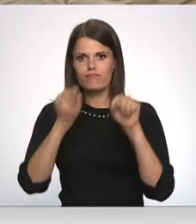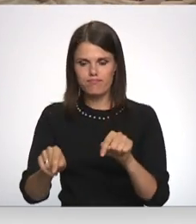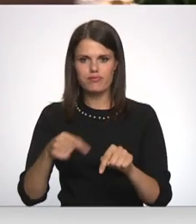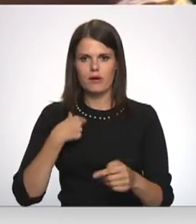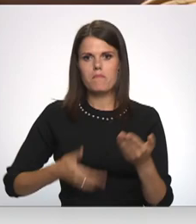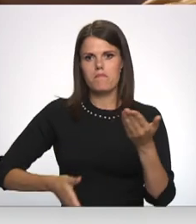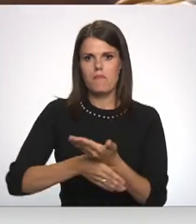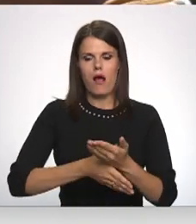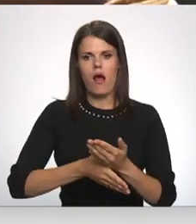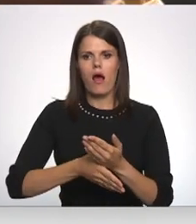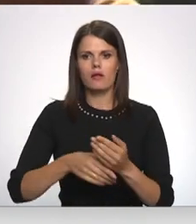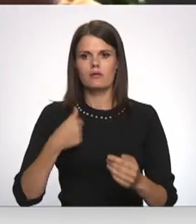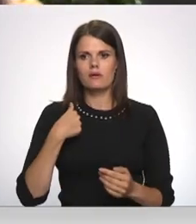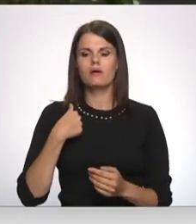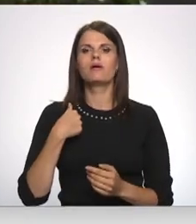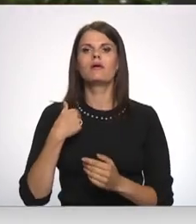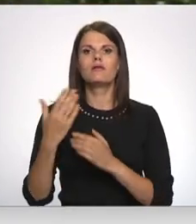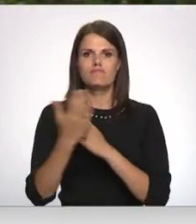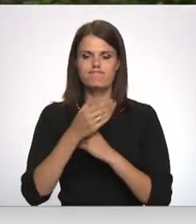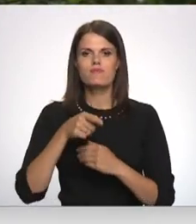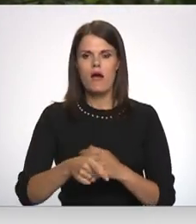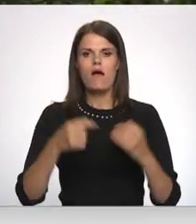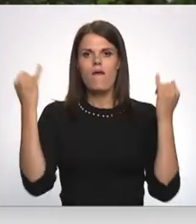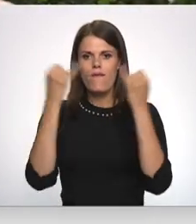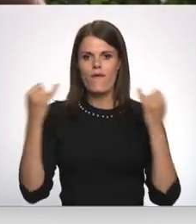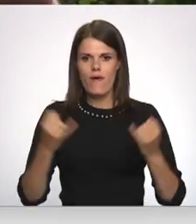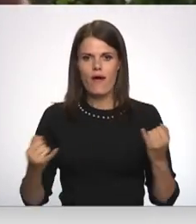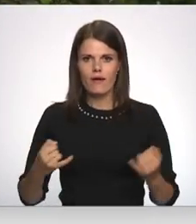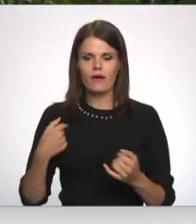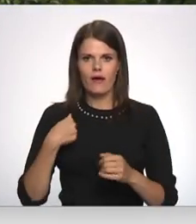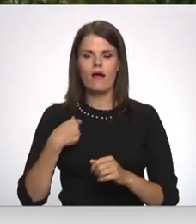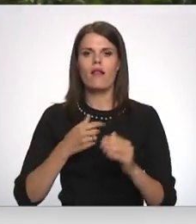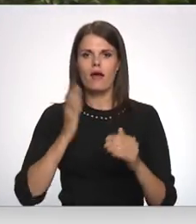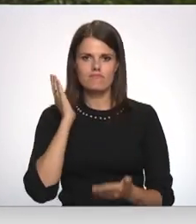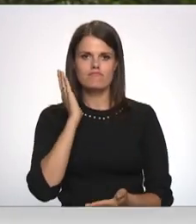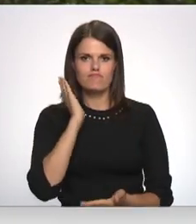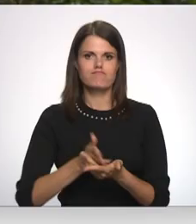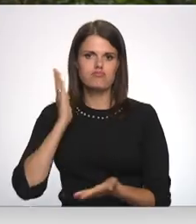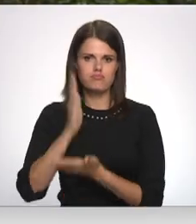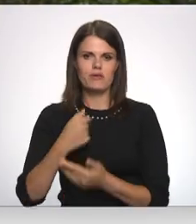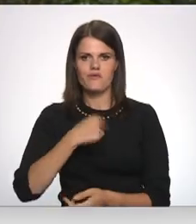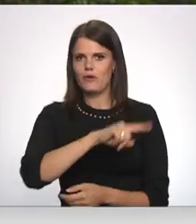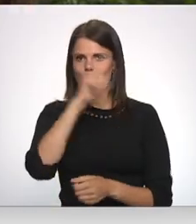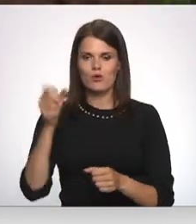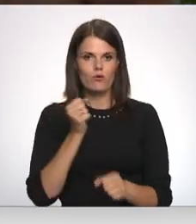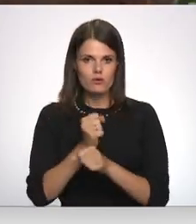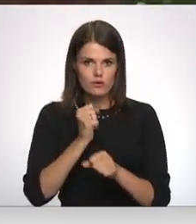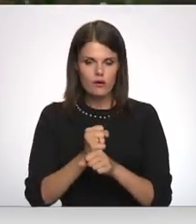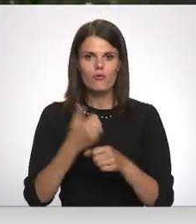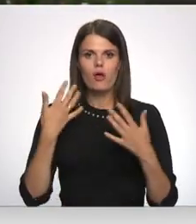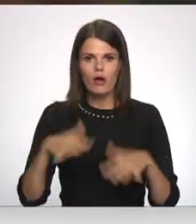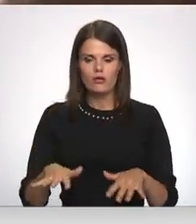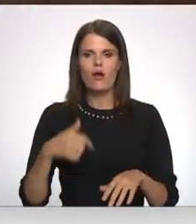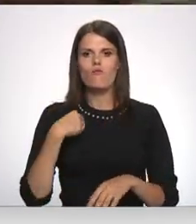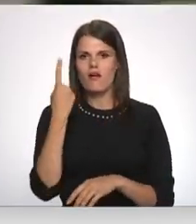darba šīs eglas pārstrādāt, un te es tagad darbošos laikam visu dienu. Es jau dabūju viens ir